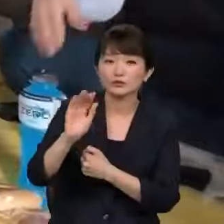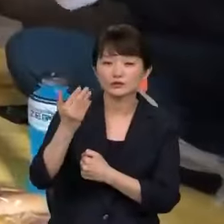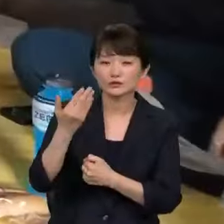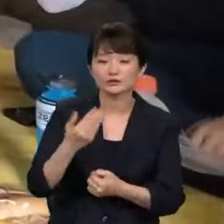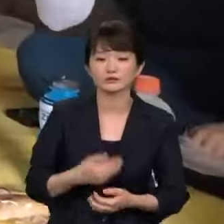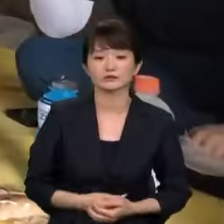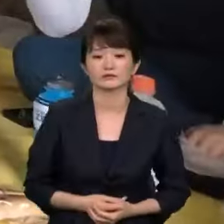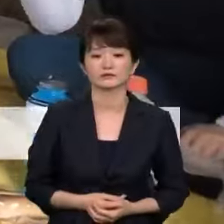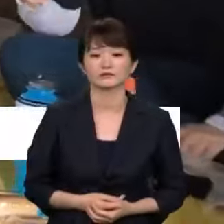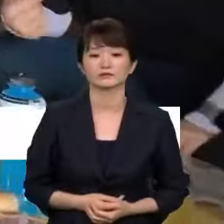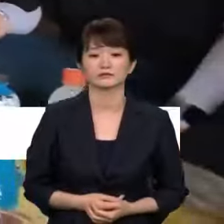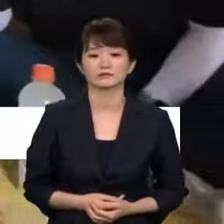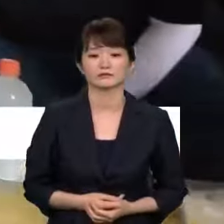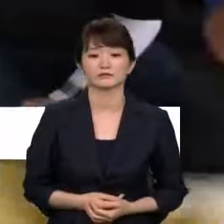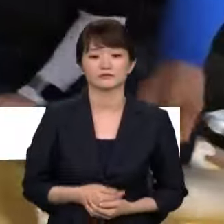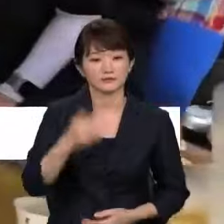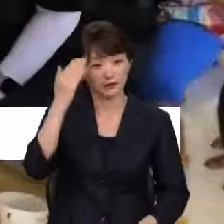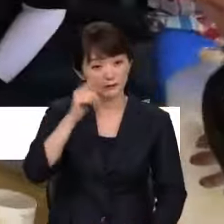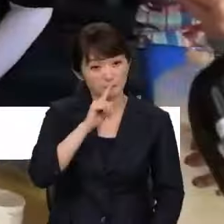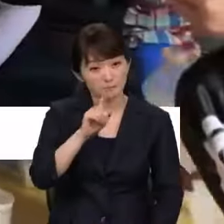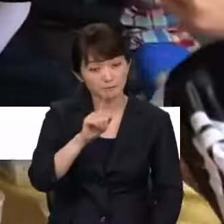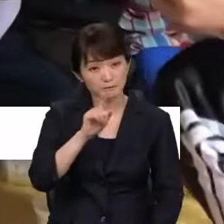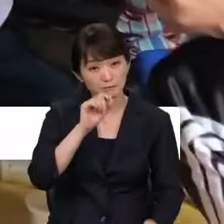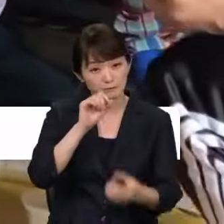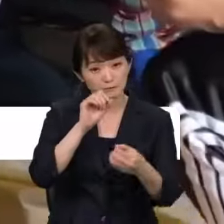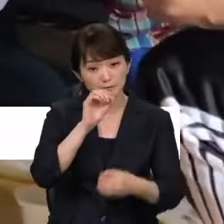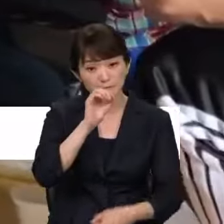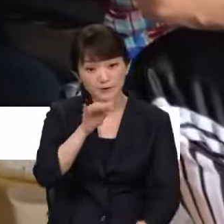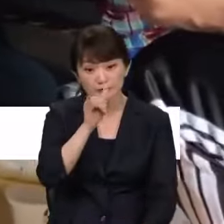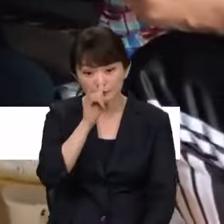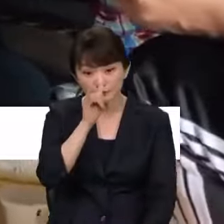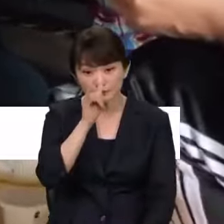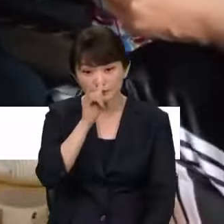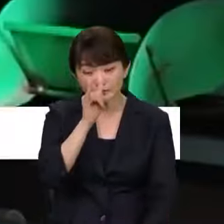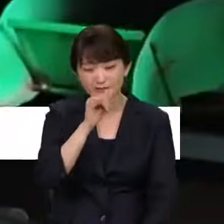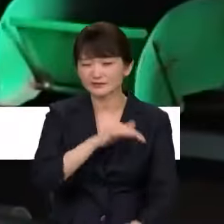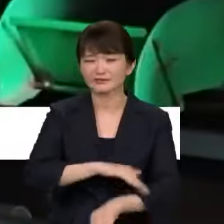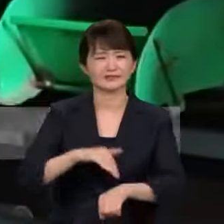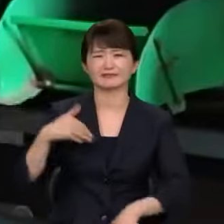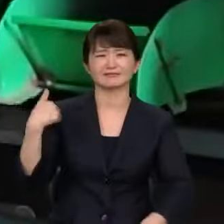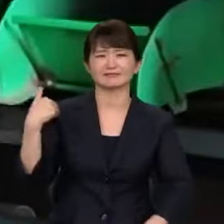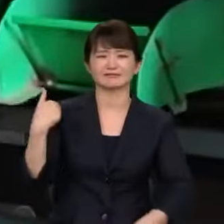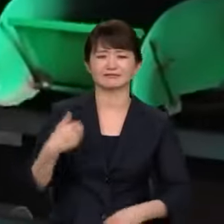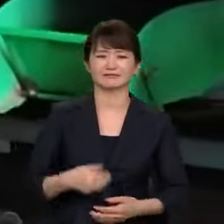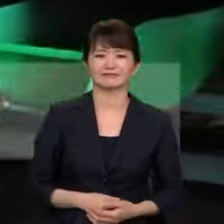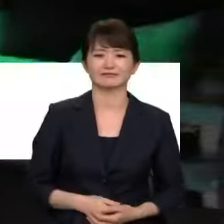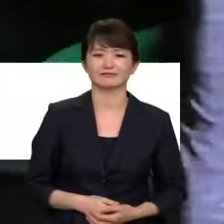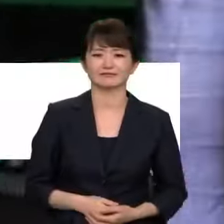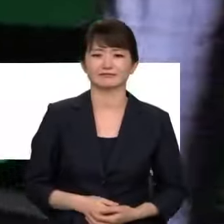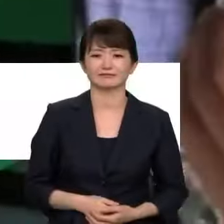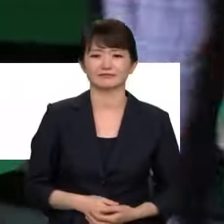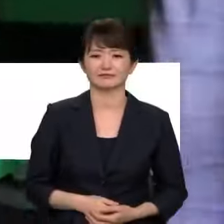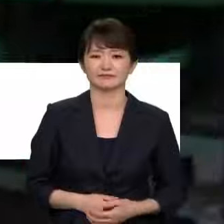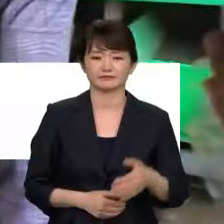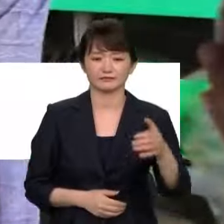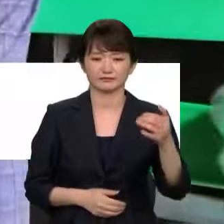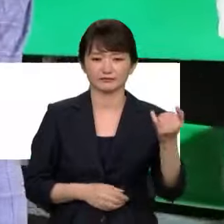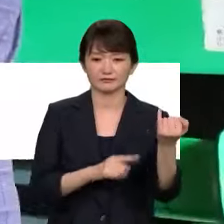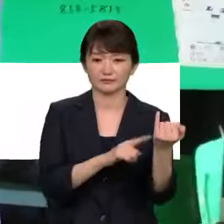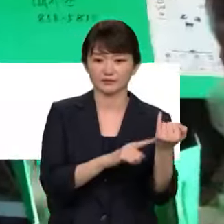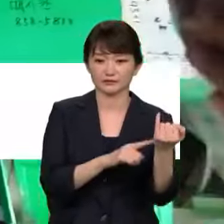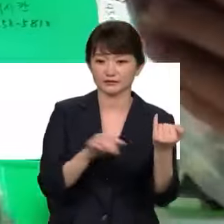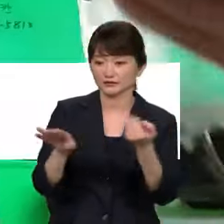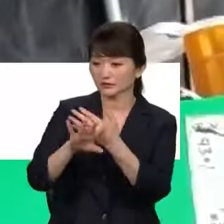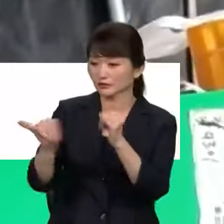안녕하세요. 한국말 할 줄 아세요? 한국말. 아, 잘 몰라요. 사장님, 그럼 이분들하고 소통은 어떻게 하세요?